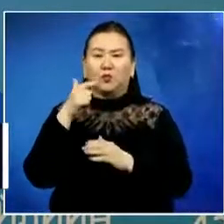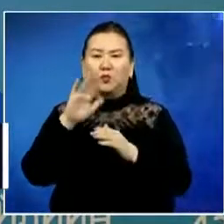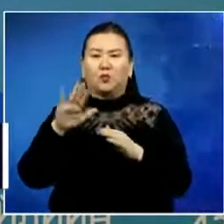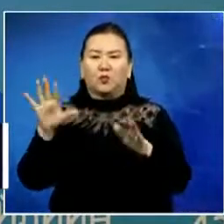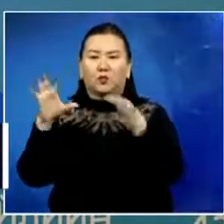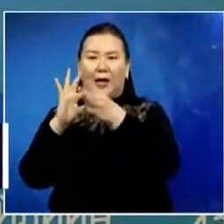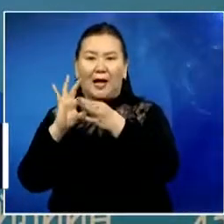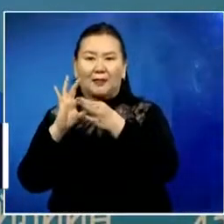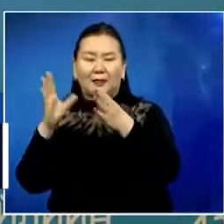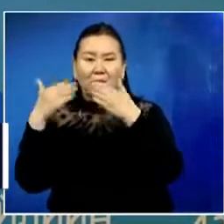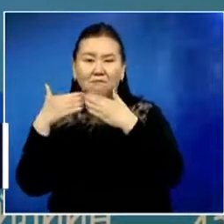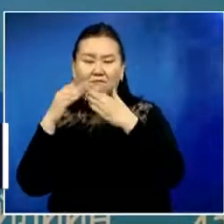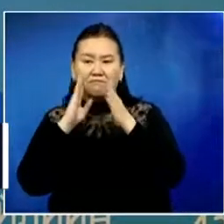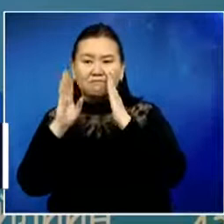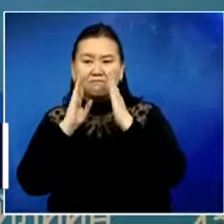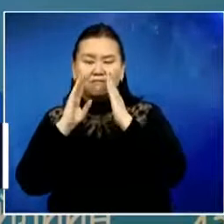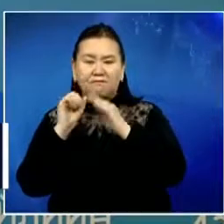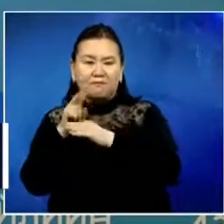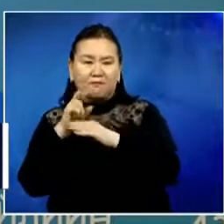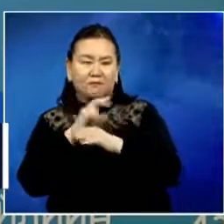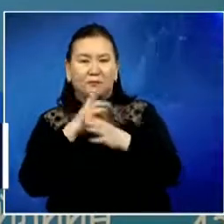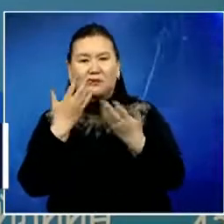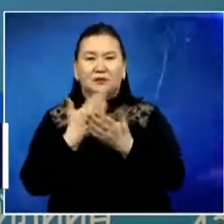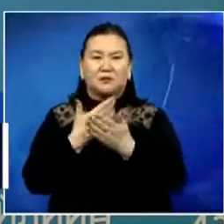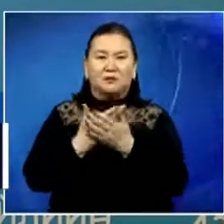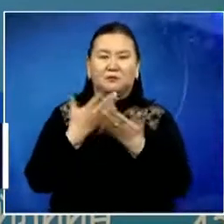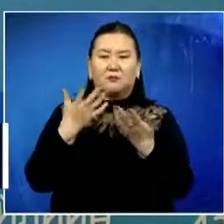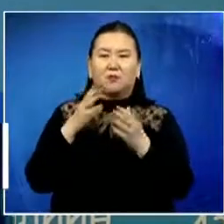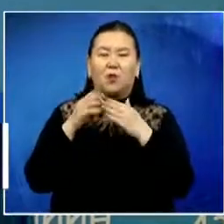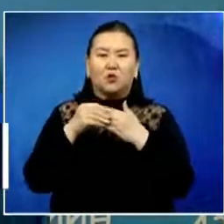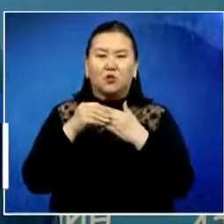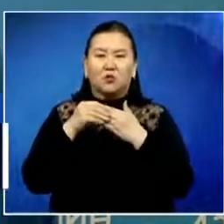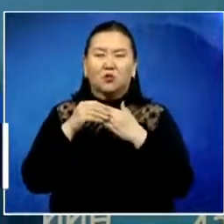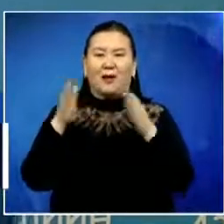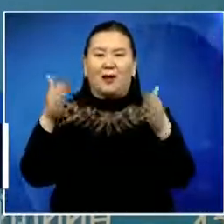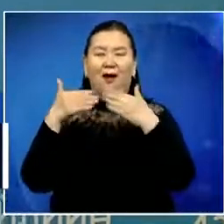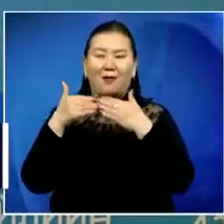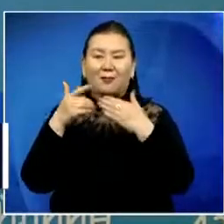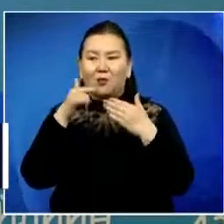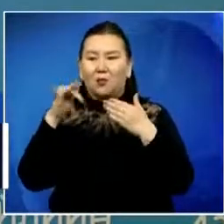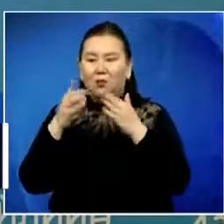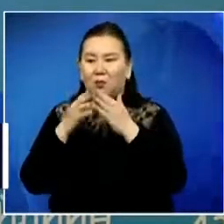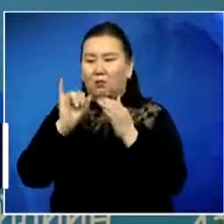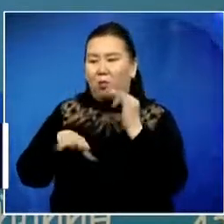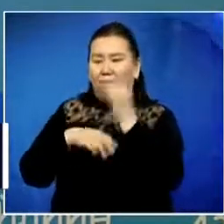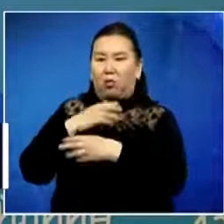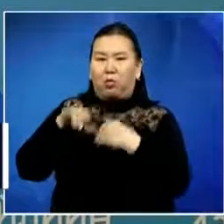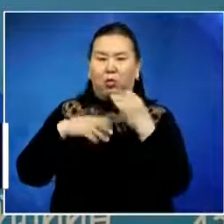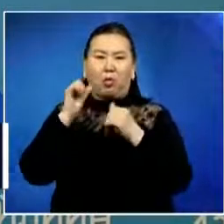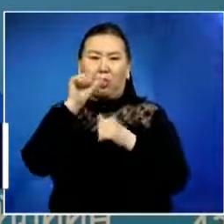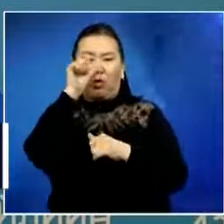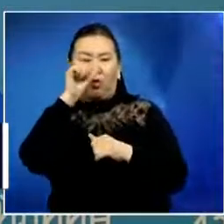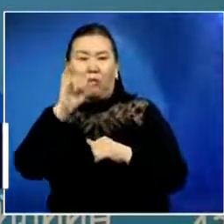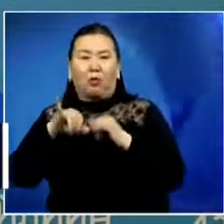нэгээд дэлхийгээс зайл халтруудаа салъя гэдэг юм уу те. Яг ийм бодтой ийм халттай группуд нэгээд нэг нэг нэгэ шоглож гадуурхаж